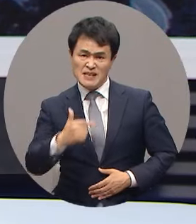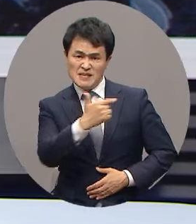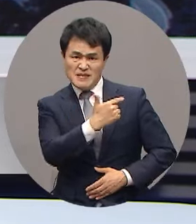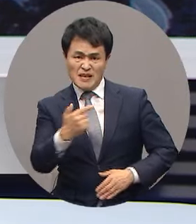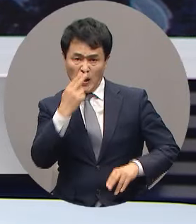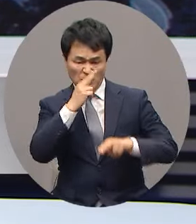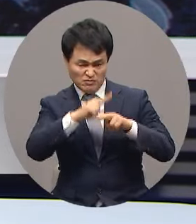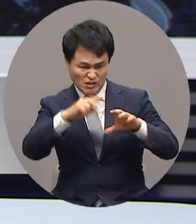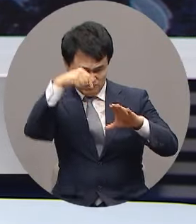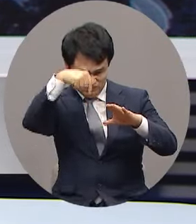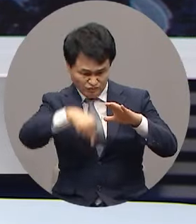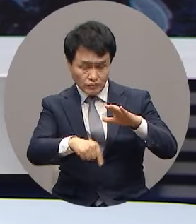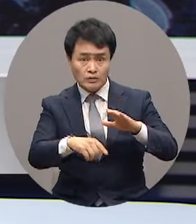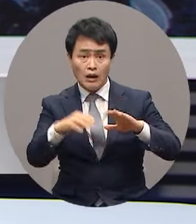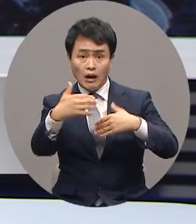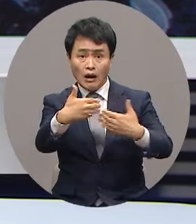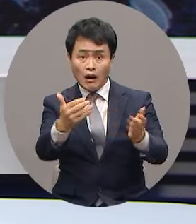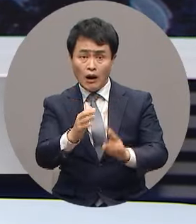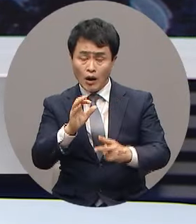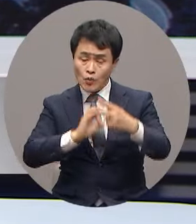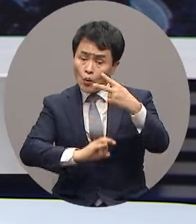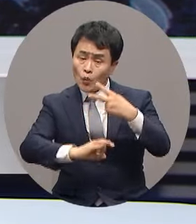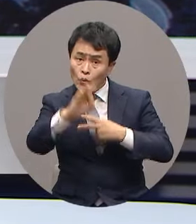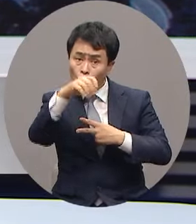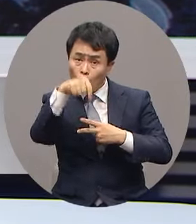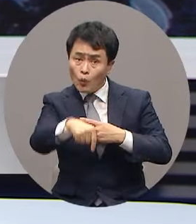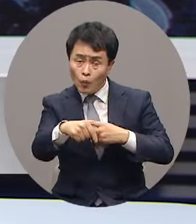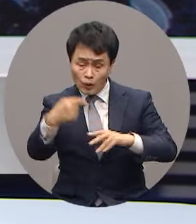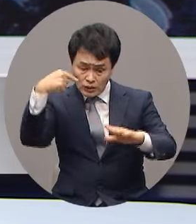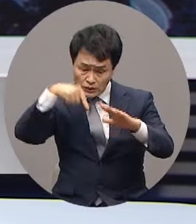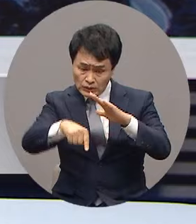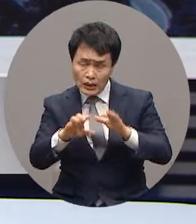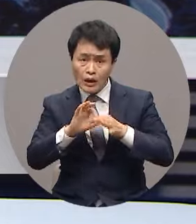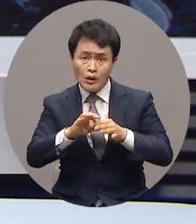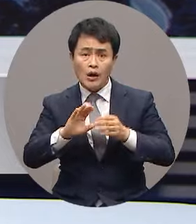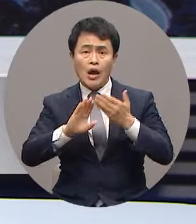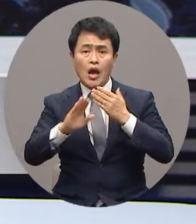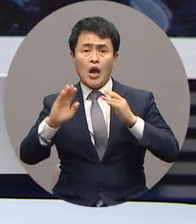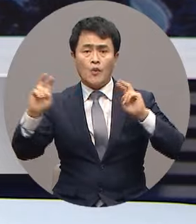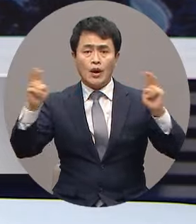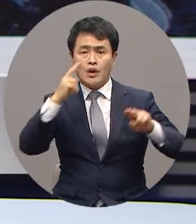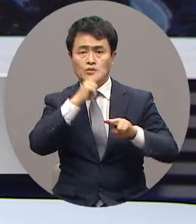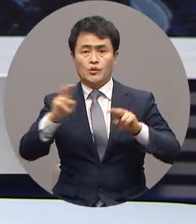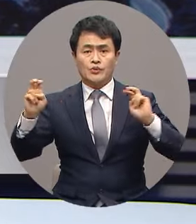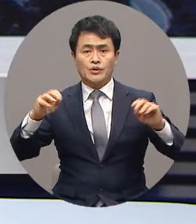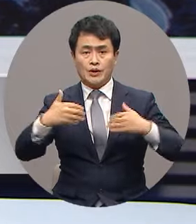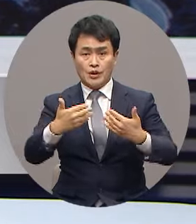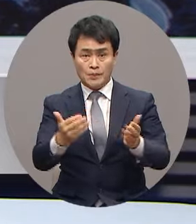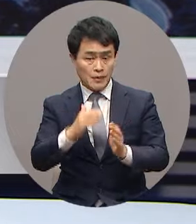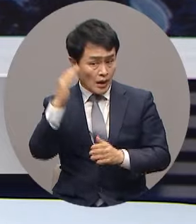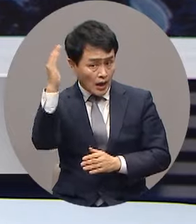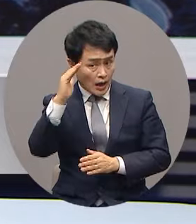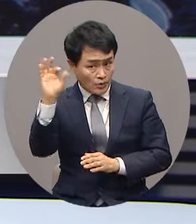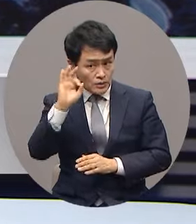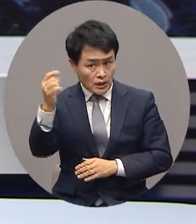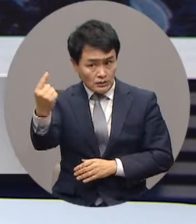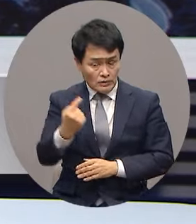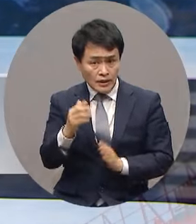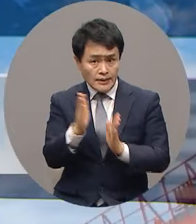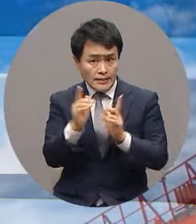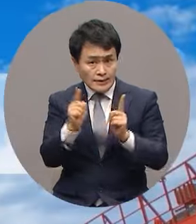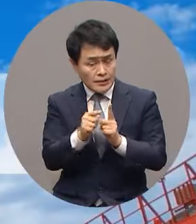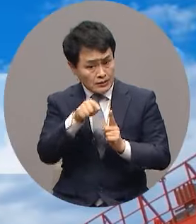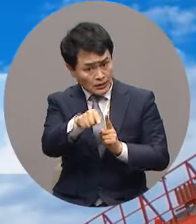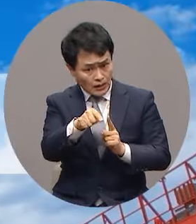대왕 고래로 알려진 동해 심해 가스전 개발 사업에 관심을 보여온 해외 석유 기업들이 이달 한국을 찾아 직접